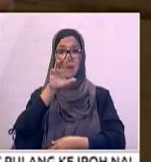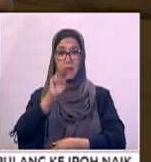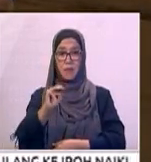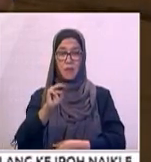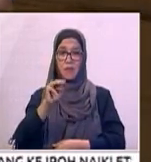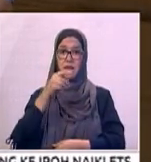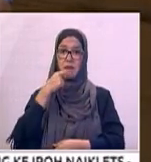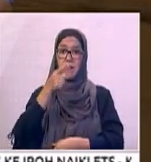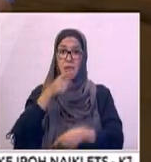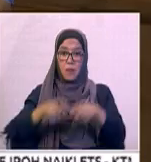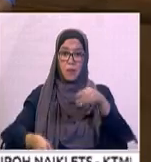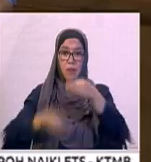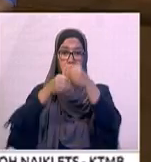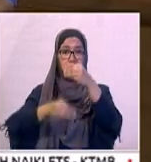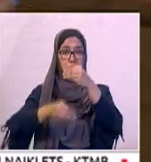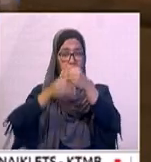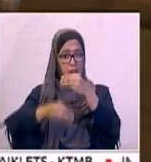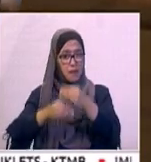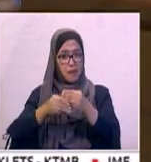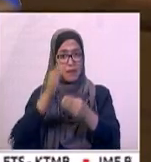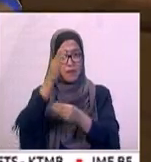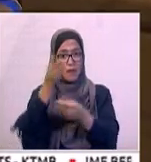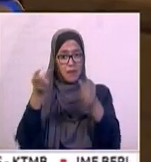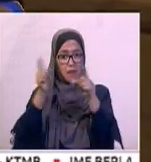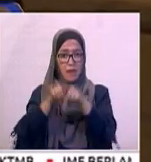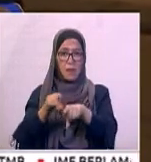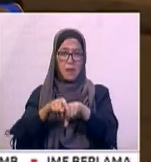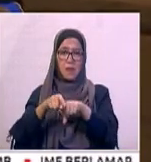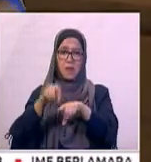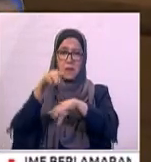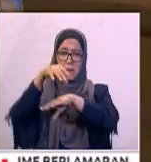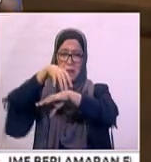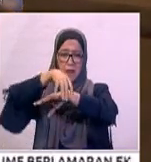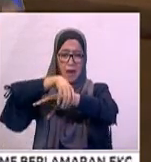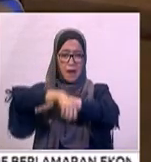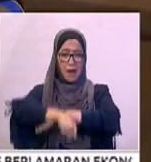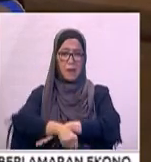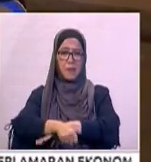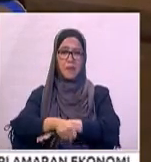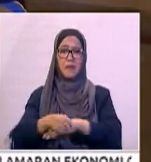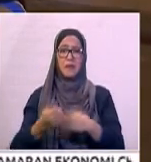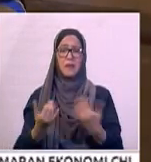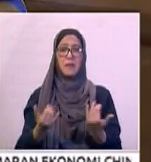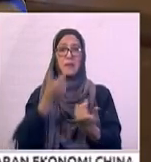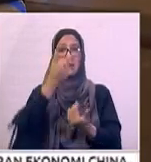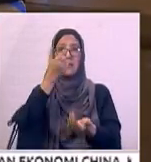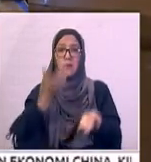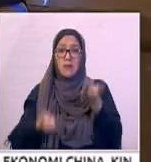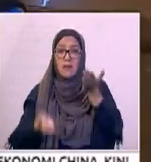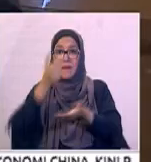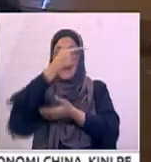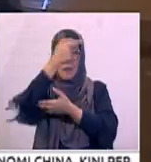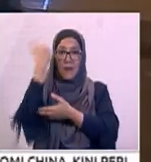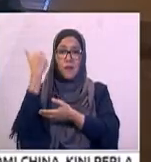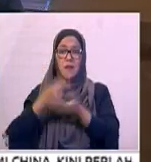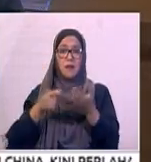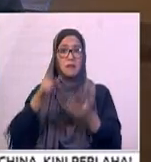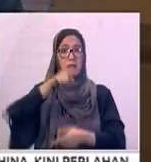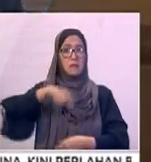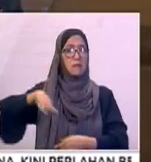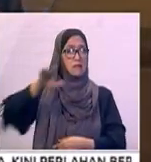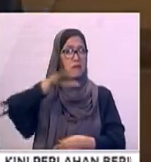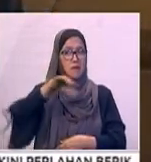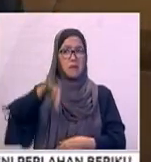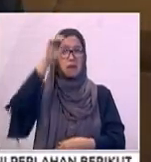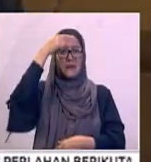bahawa pertambahan trafik akan berlaku pada selewat-lewatnya malam ini. Mungkin kerana warga kota memilih untuk pulang ke kampung